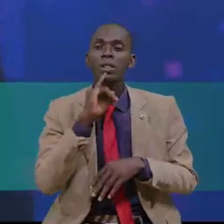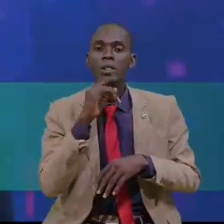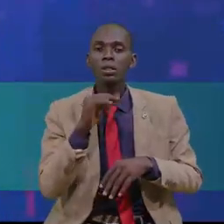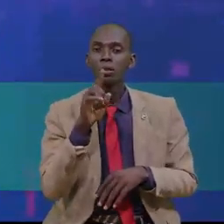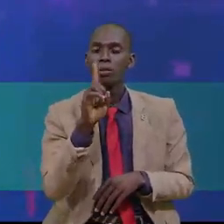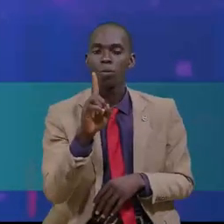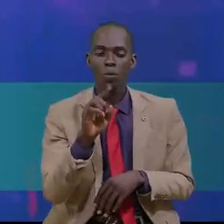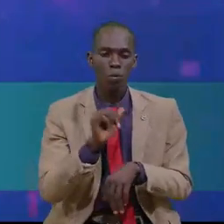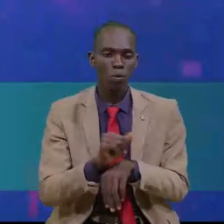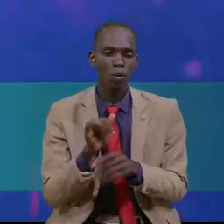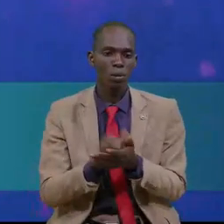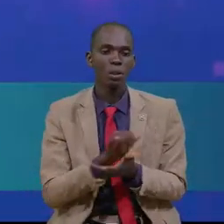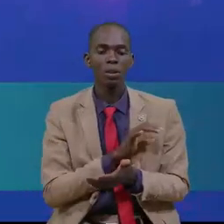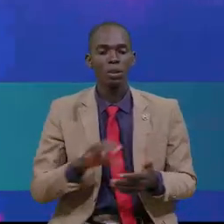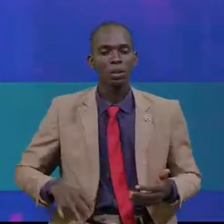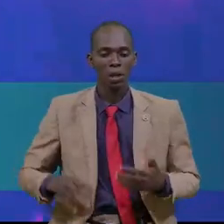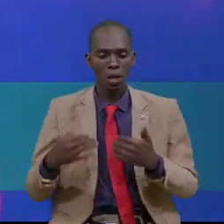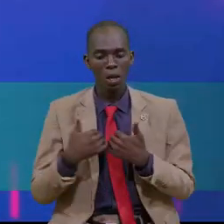a faite.